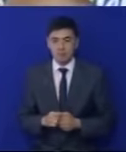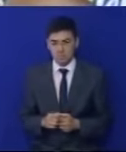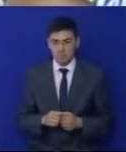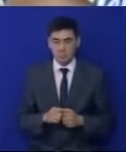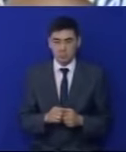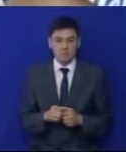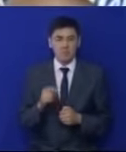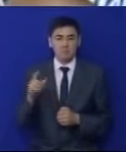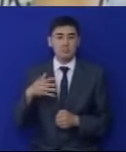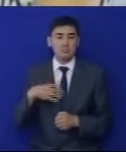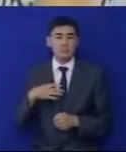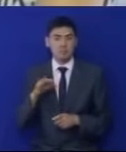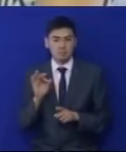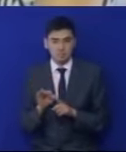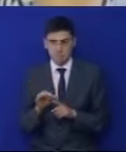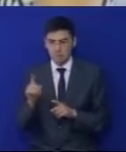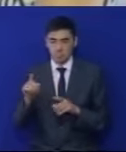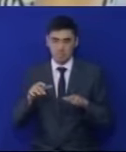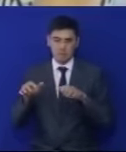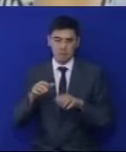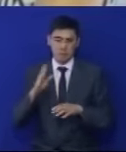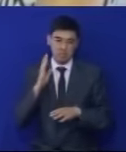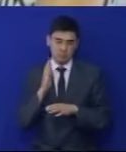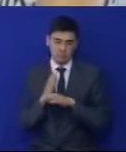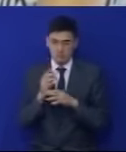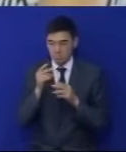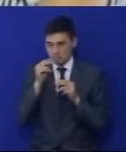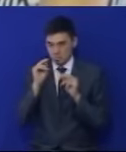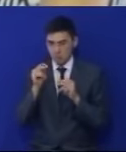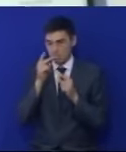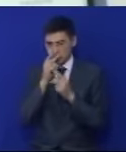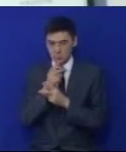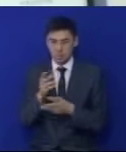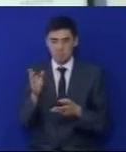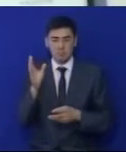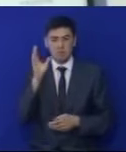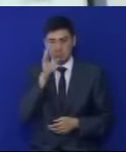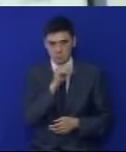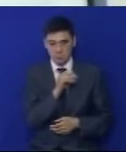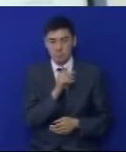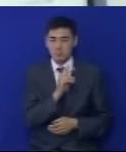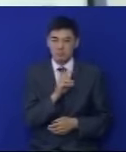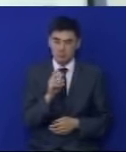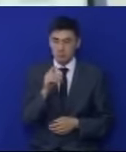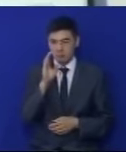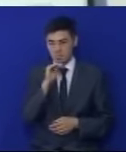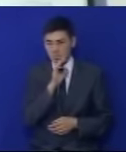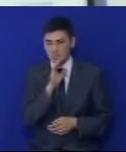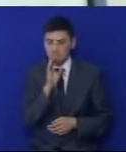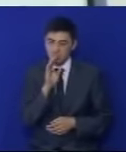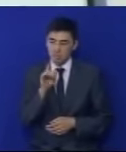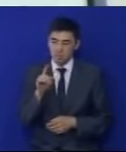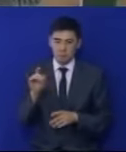жемқорлық әрекеттерінің жолын кесіп, барлық үрдісті жариялы етеді. Автоматтандырылған жүйе қызметін пайдаланбағандар мен қолдануды білмейтіндер